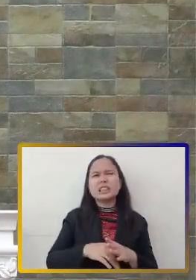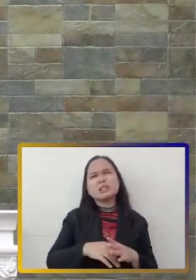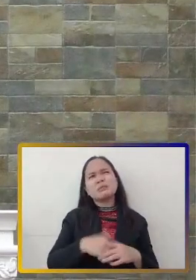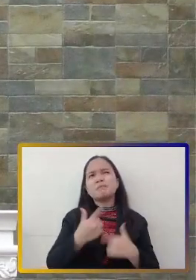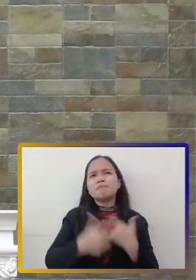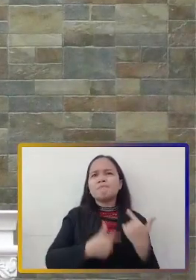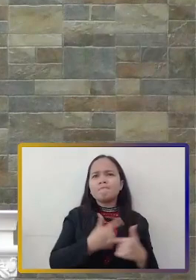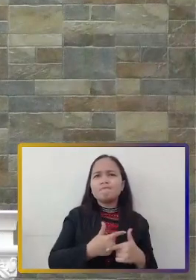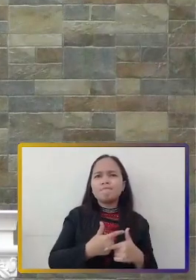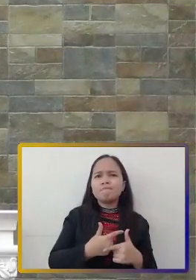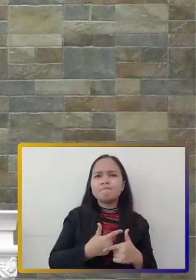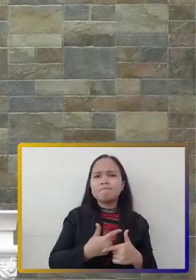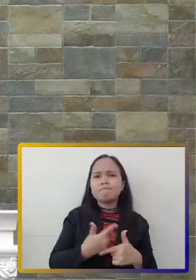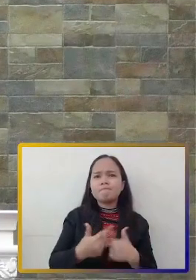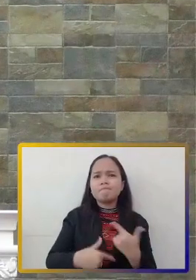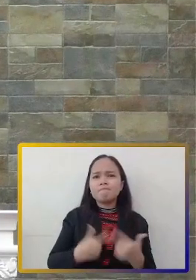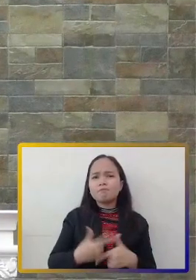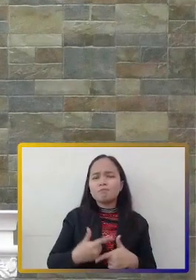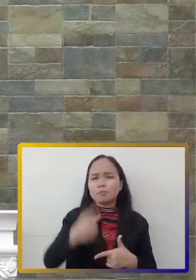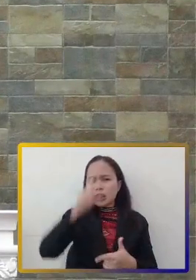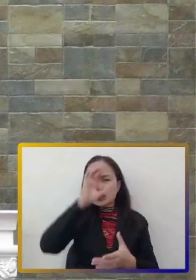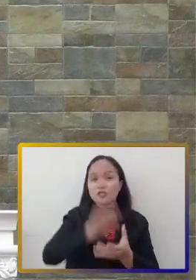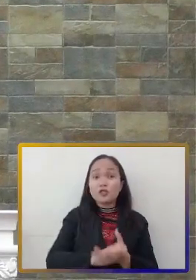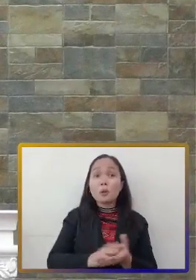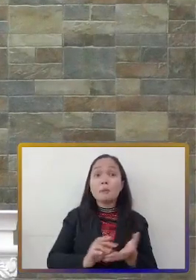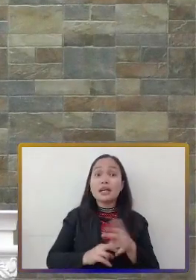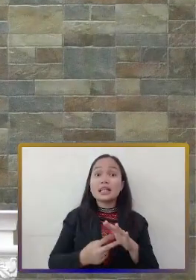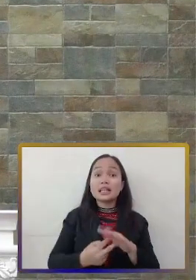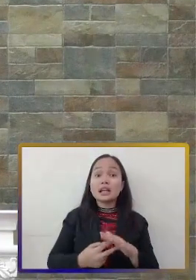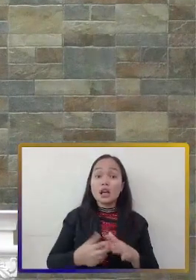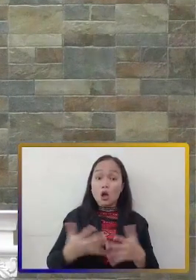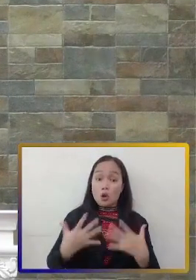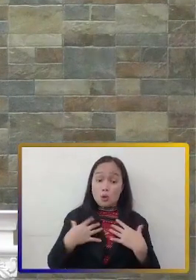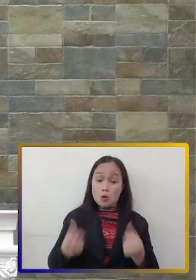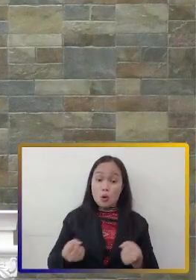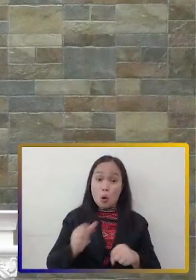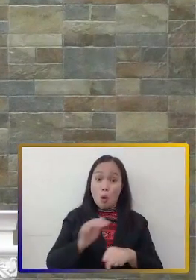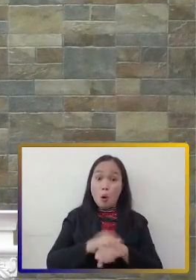idea, is a protection.